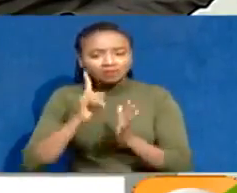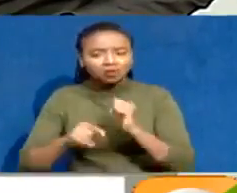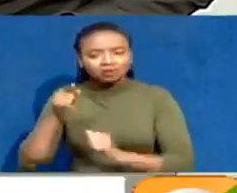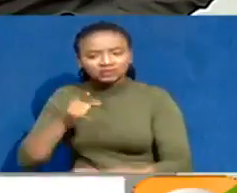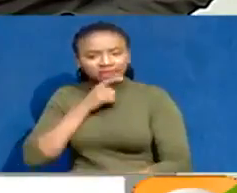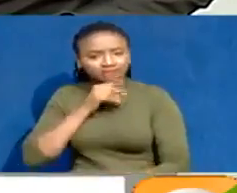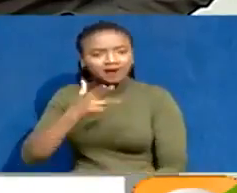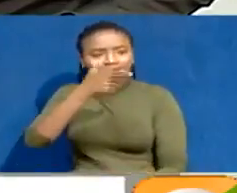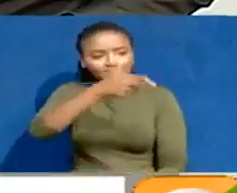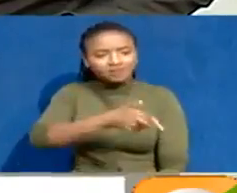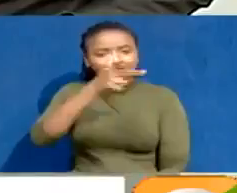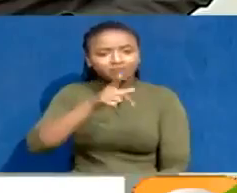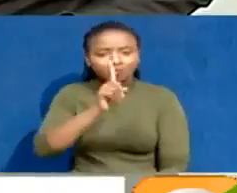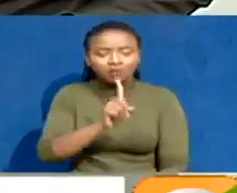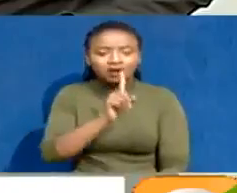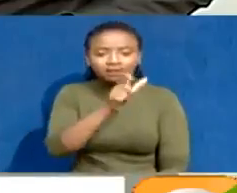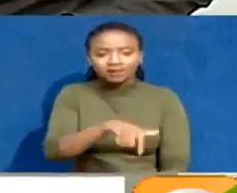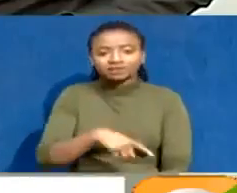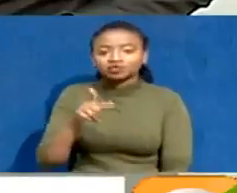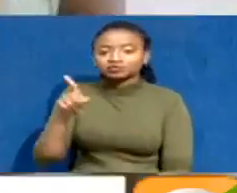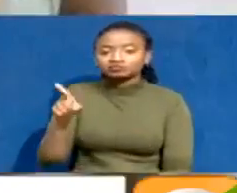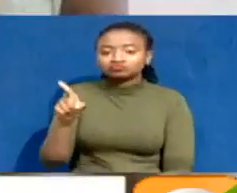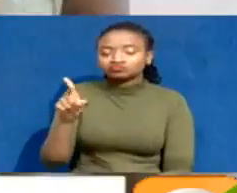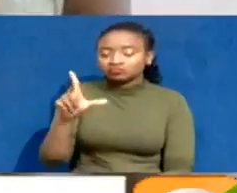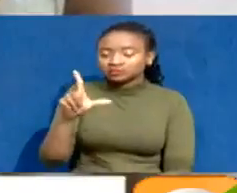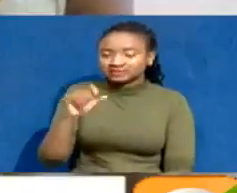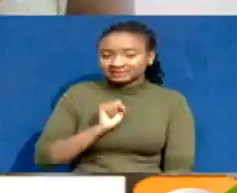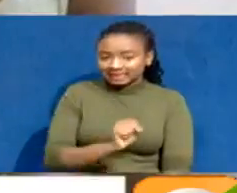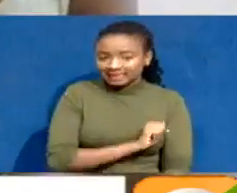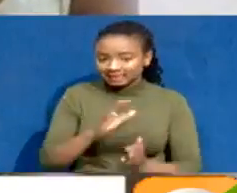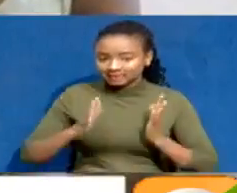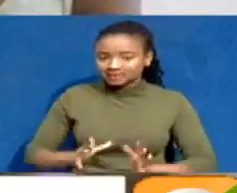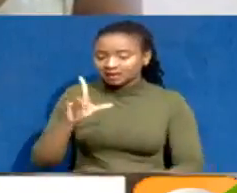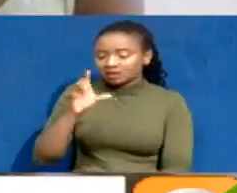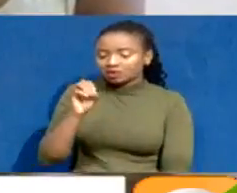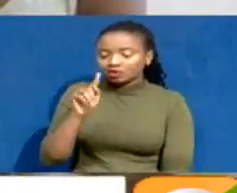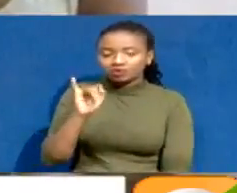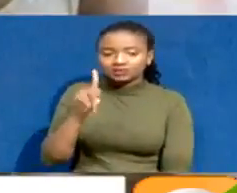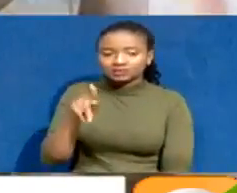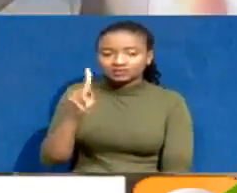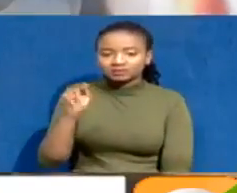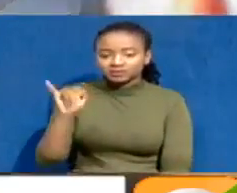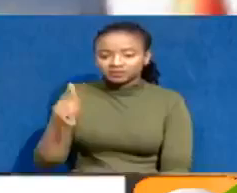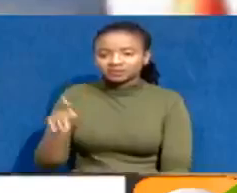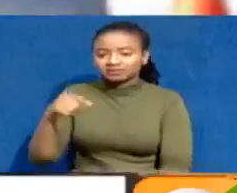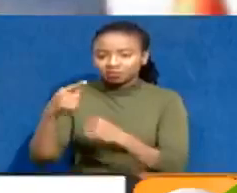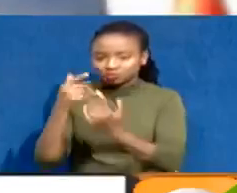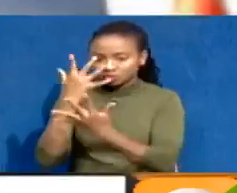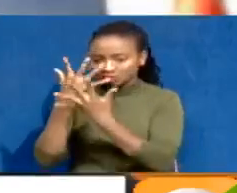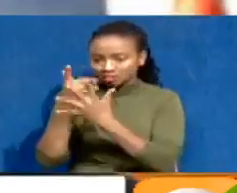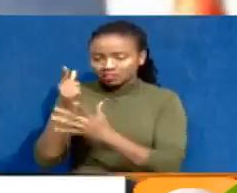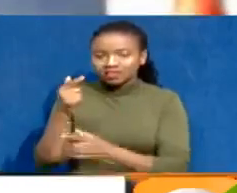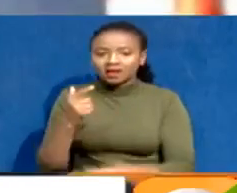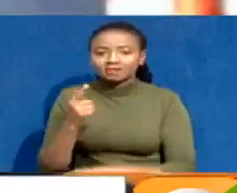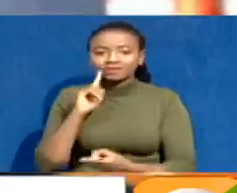kumpiga risasi mjini Nanyuki. Naam, Seneta Loitiptip sasa atalazimika kukaa seli hadi hapo kesho Jumatatu, ambapo anatarajiwa